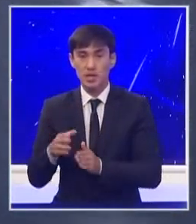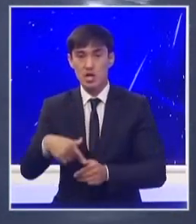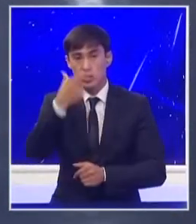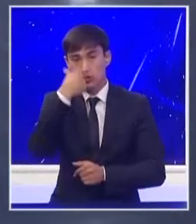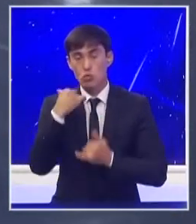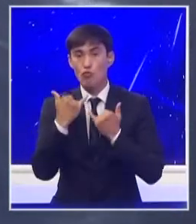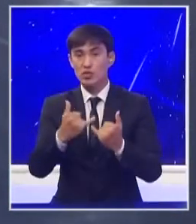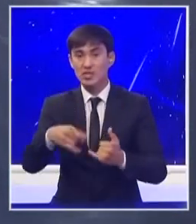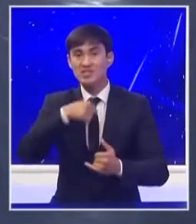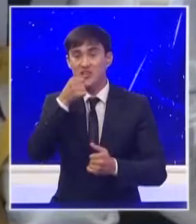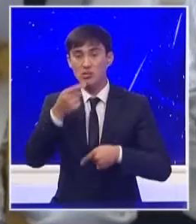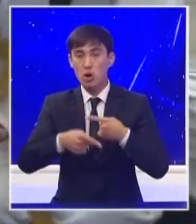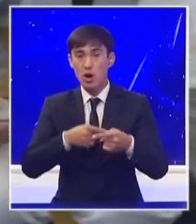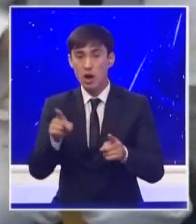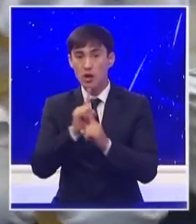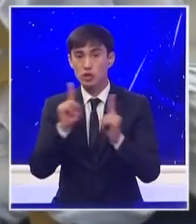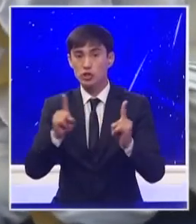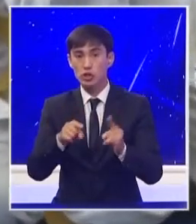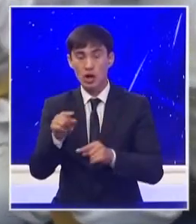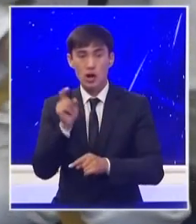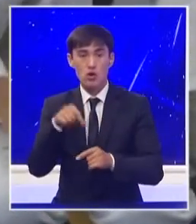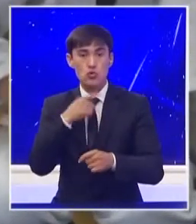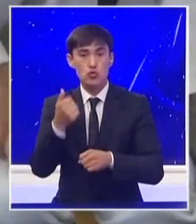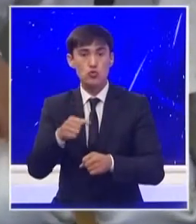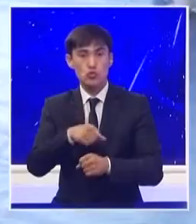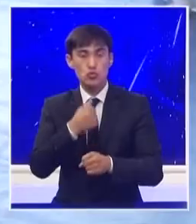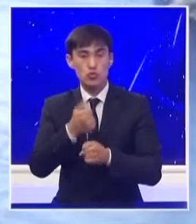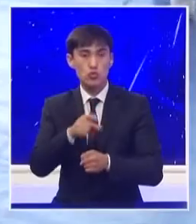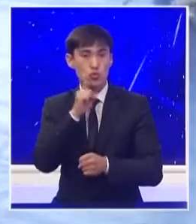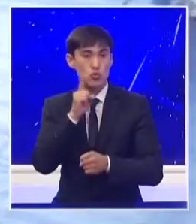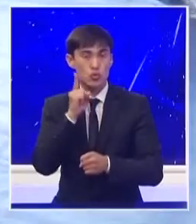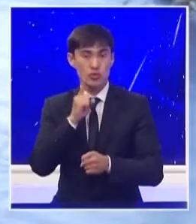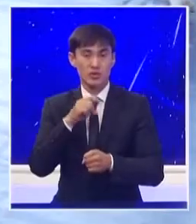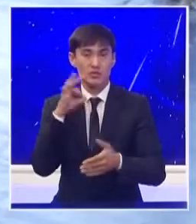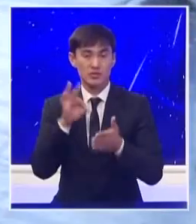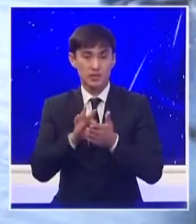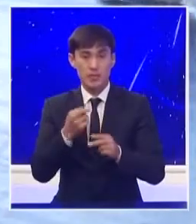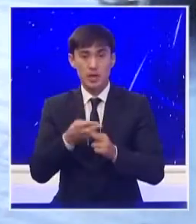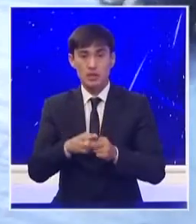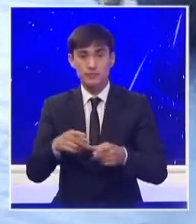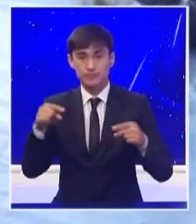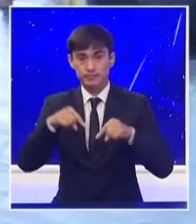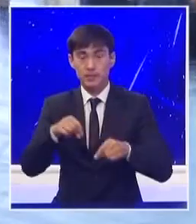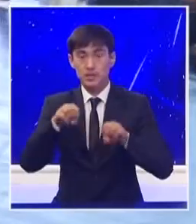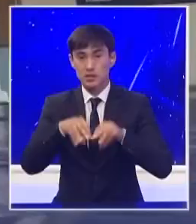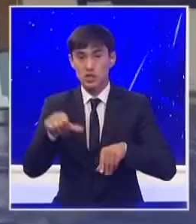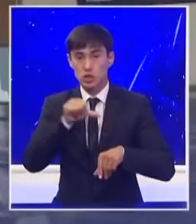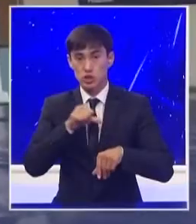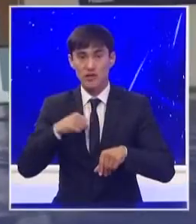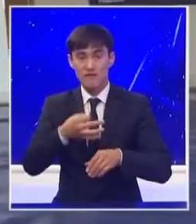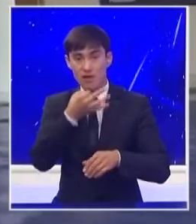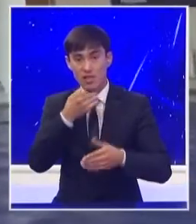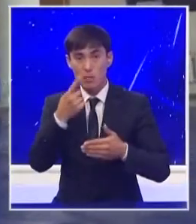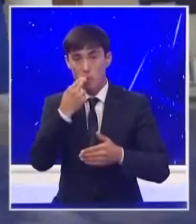и уважение к старшему поколению – отличительная черта всех юных борцов. Решение записаться в спортивную секцию они приняли самостоятельно в раннем